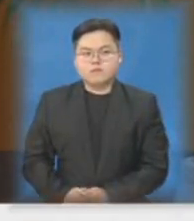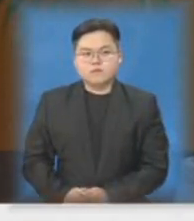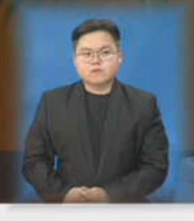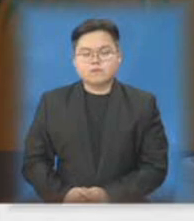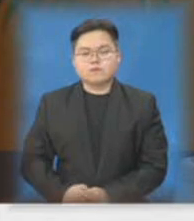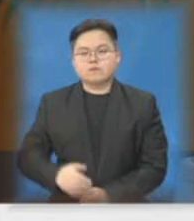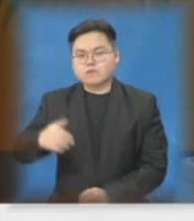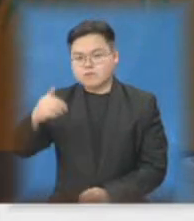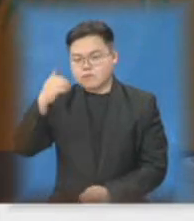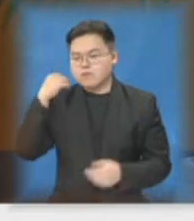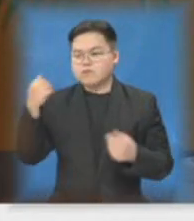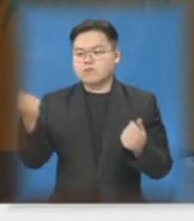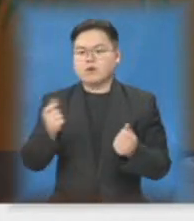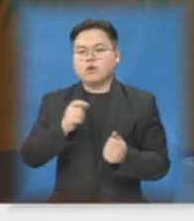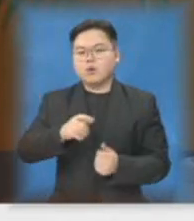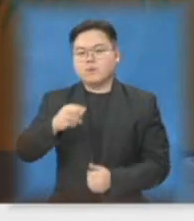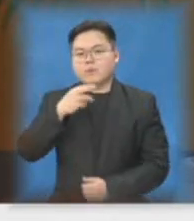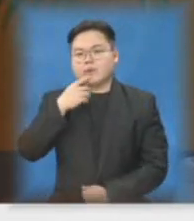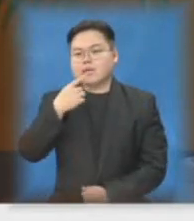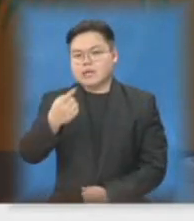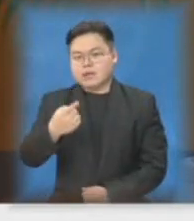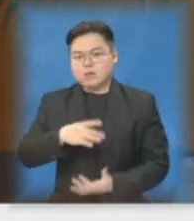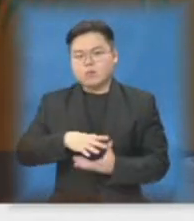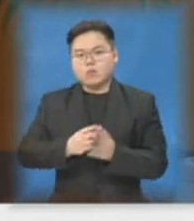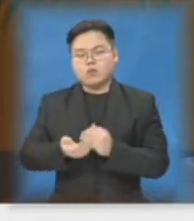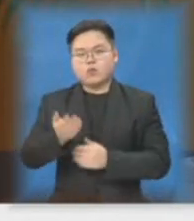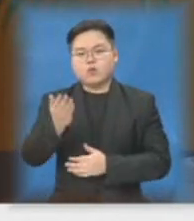гисэн мэдээлэлүүд бас их дутуу хөрвүүл.